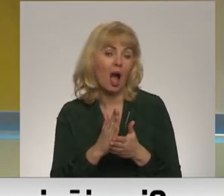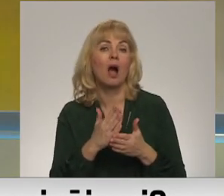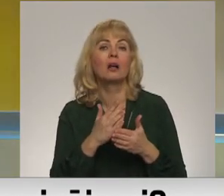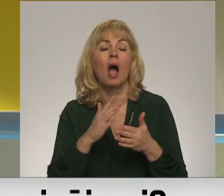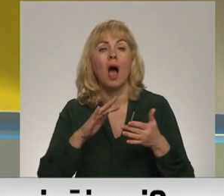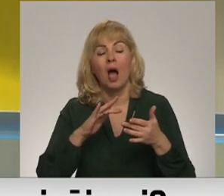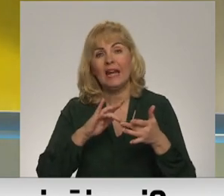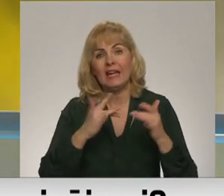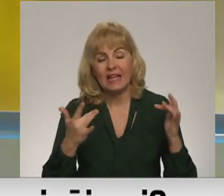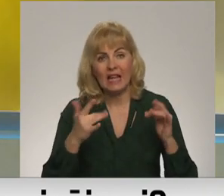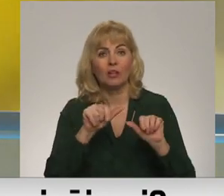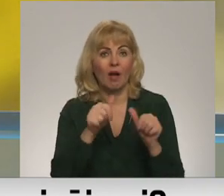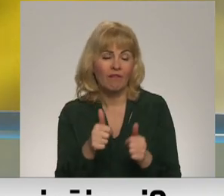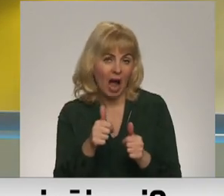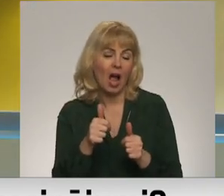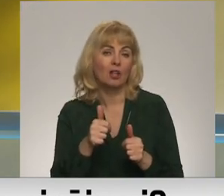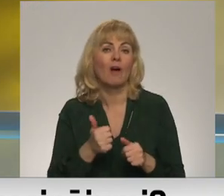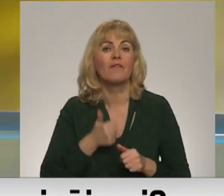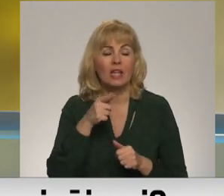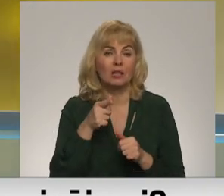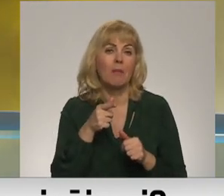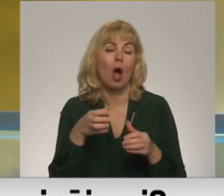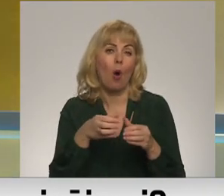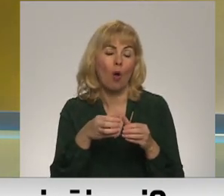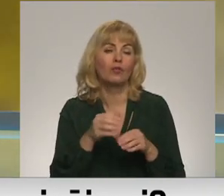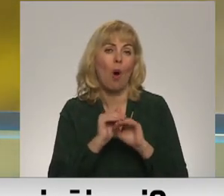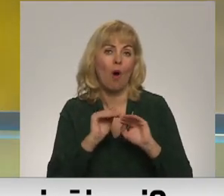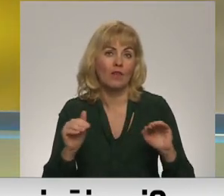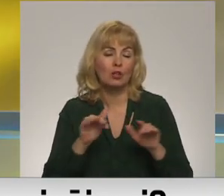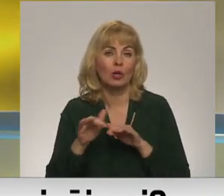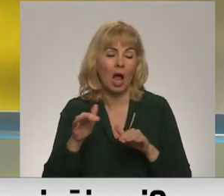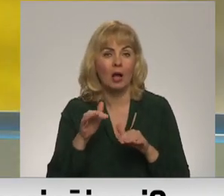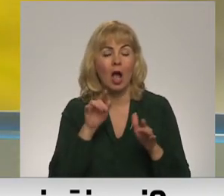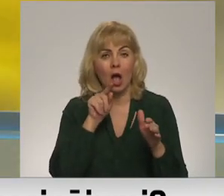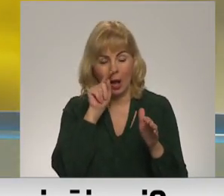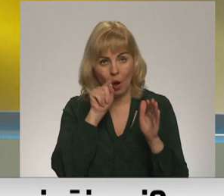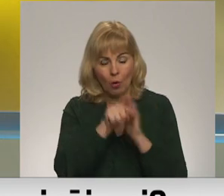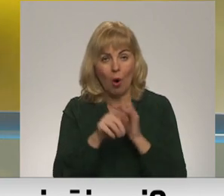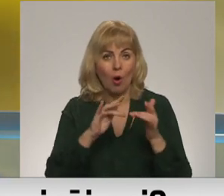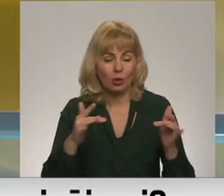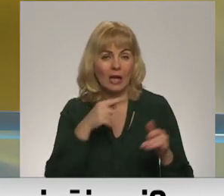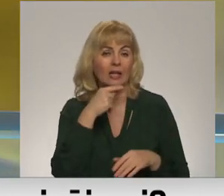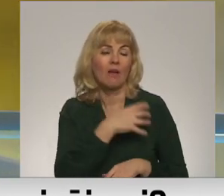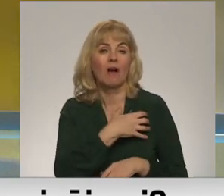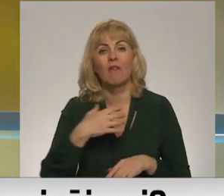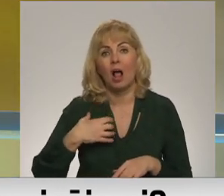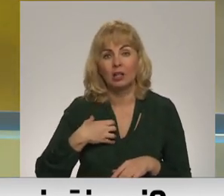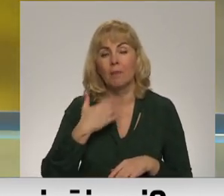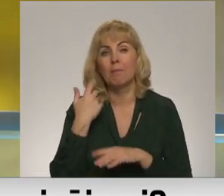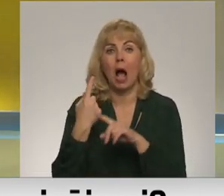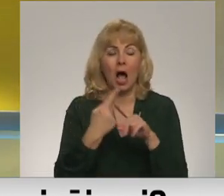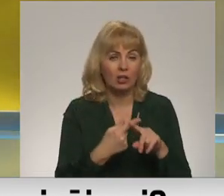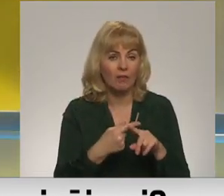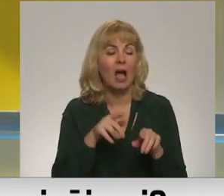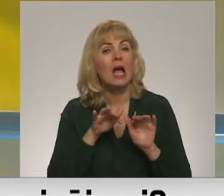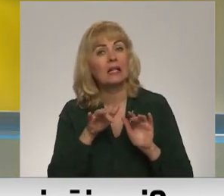hakeru grupējums Anonymous paziņojis, ka tā kolektīvs oficiāli rīko kiberkaru pret Krievijas valdību un arī pret Baltkrieviju. Vai un kā